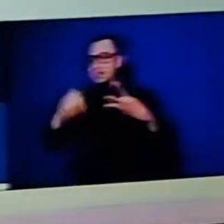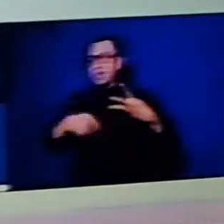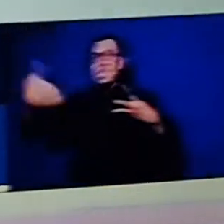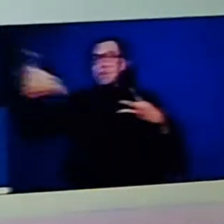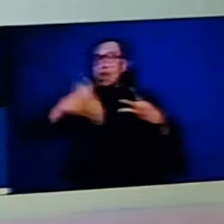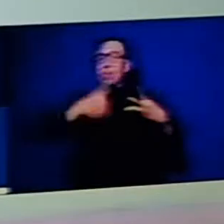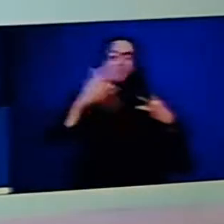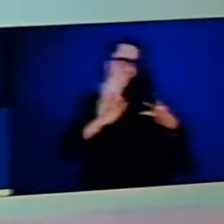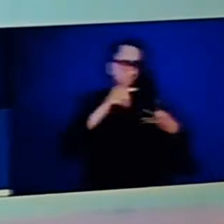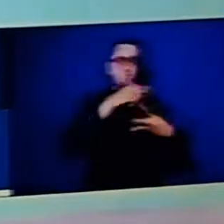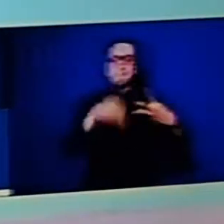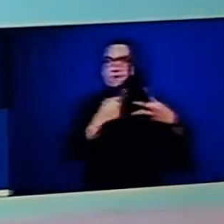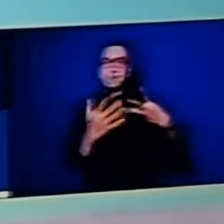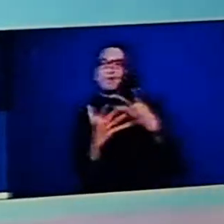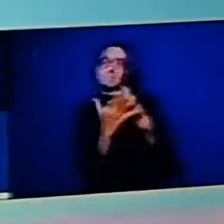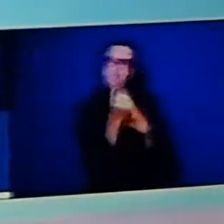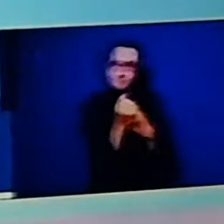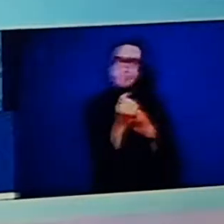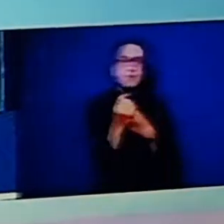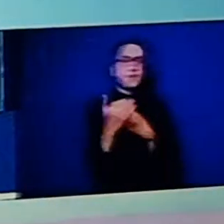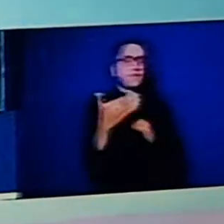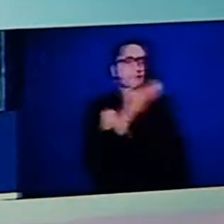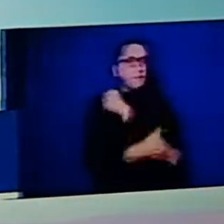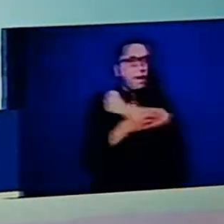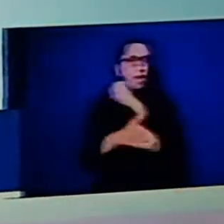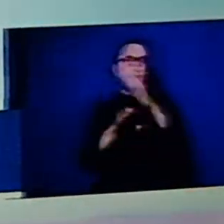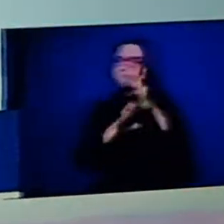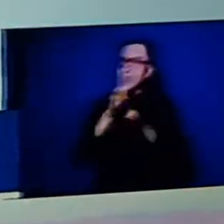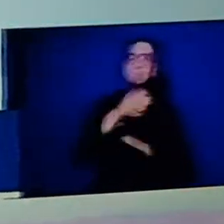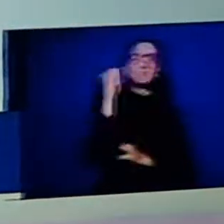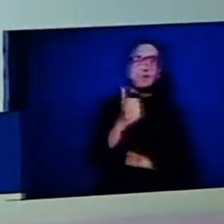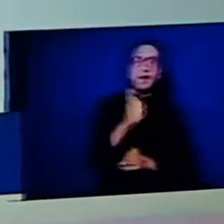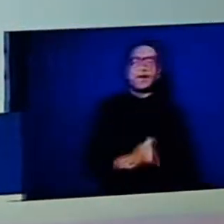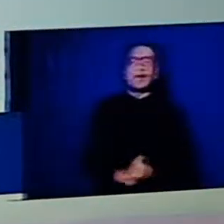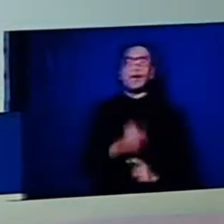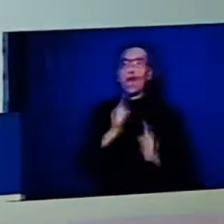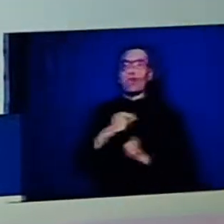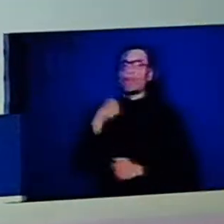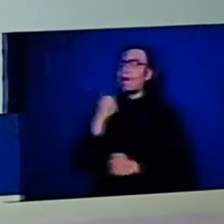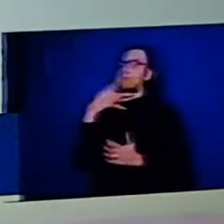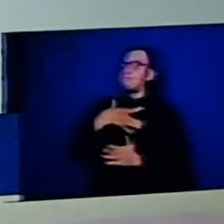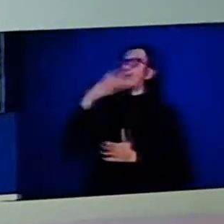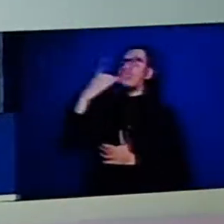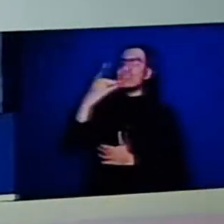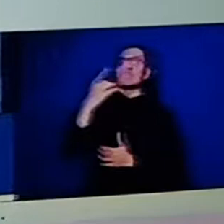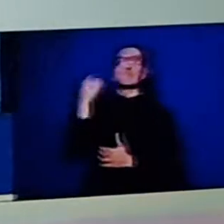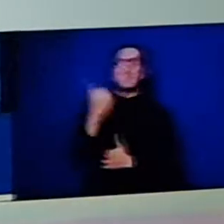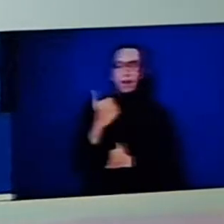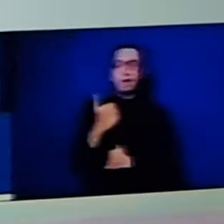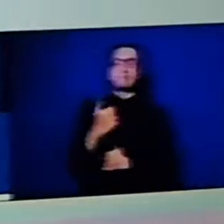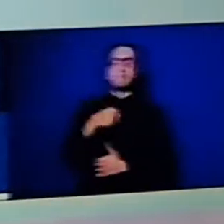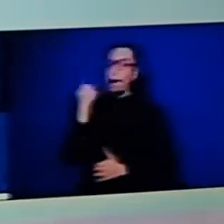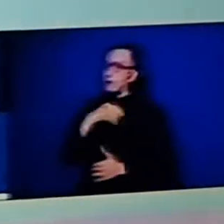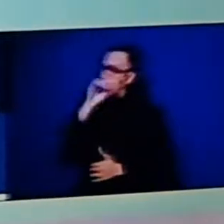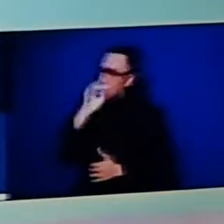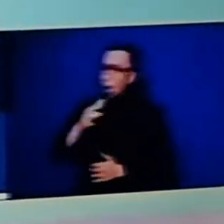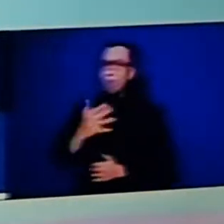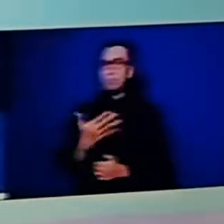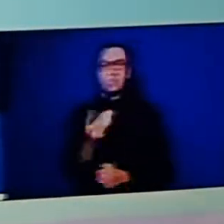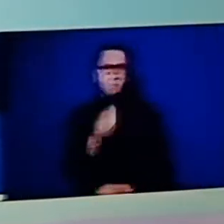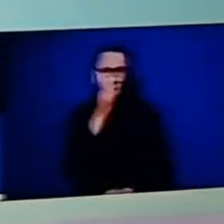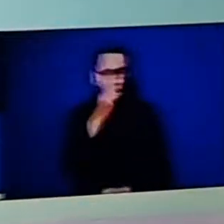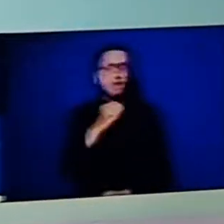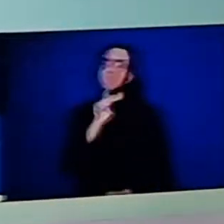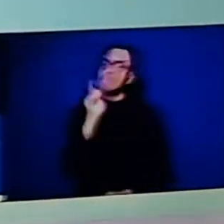Kami, kalau berkuasa nanti, insya Allah dapat mandat dari rakyat, kami akan menjamin pangan